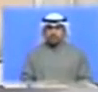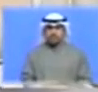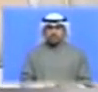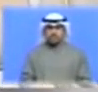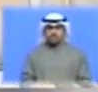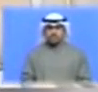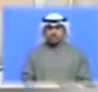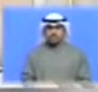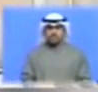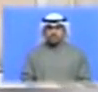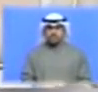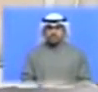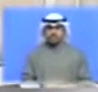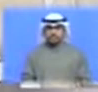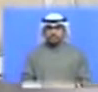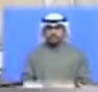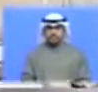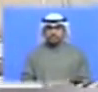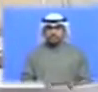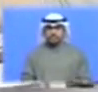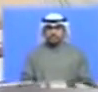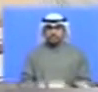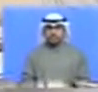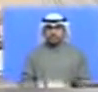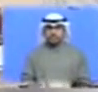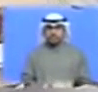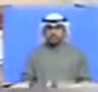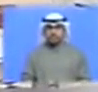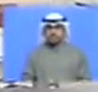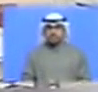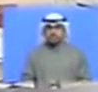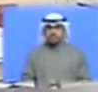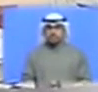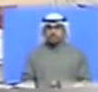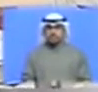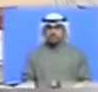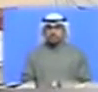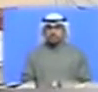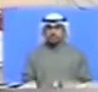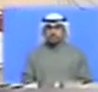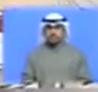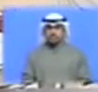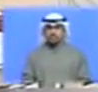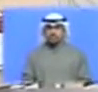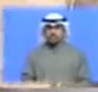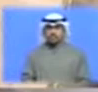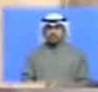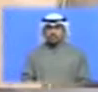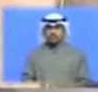صباح السالم الحمر الصباح ومعالي وزير الدولة لشؤون مجلس الوزراء الشيخ محمد العبد الله المبارك الصباح.